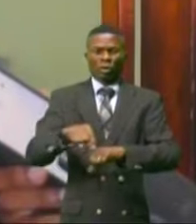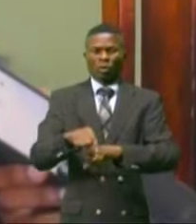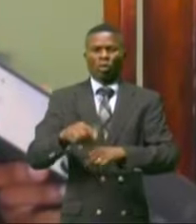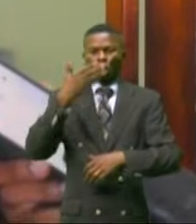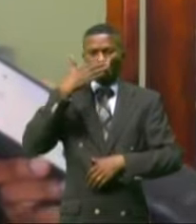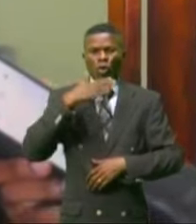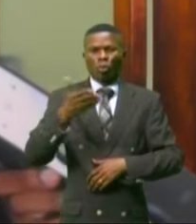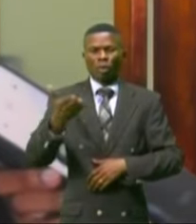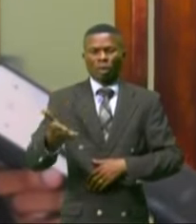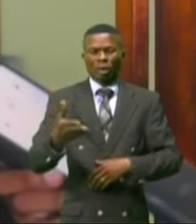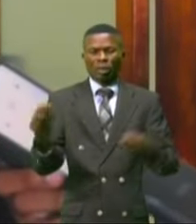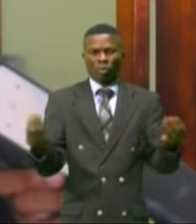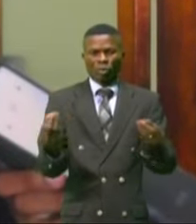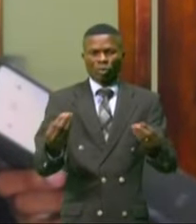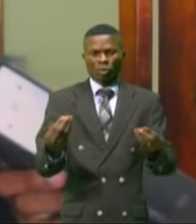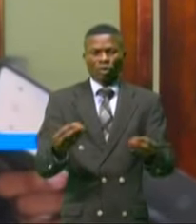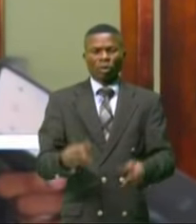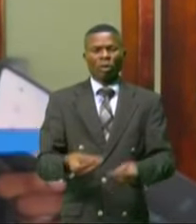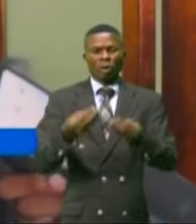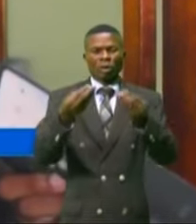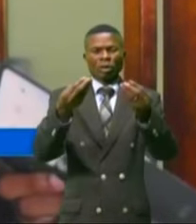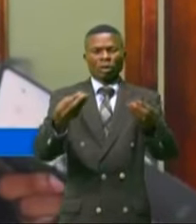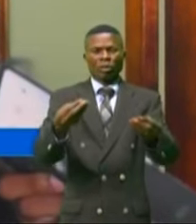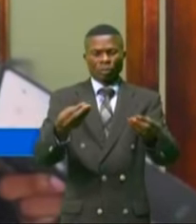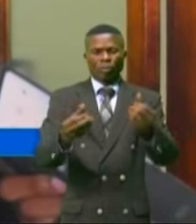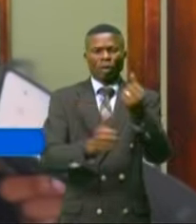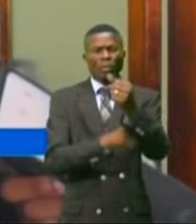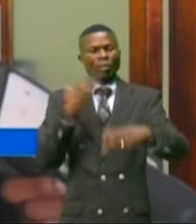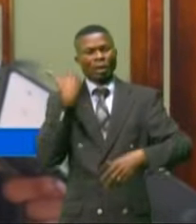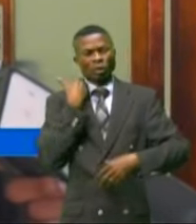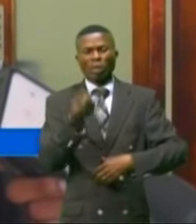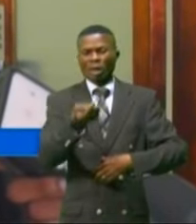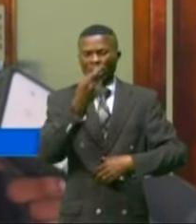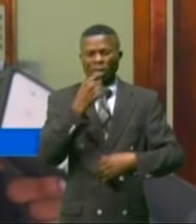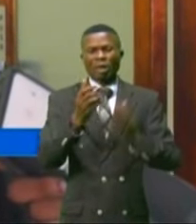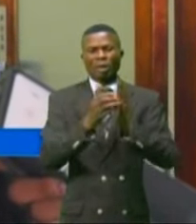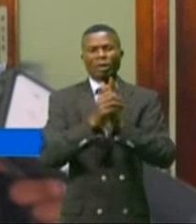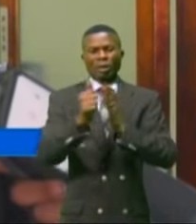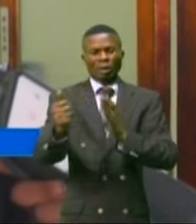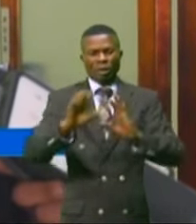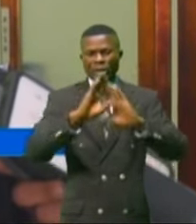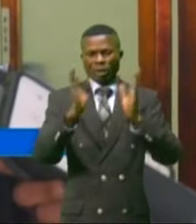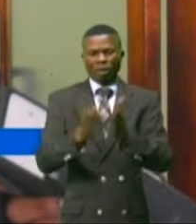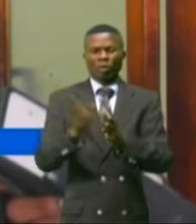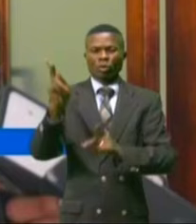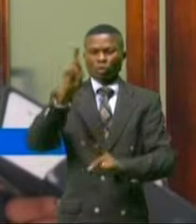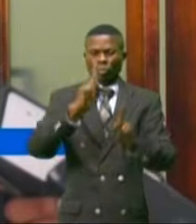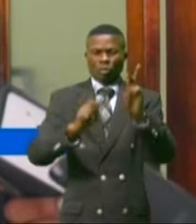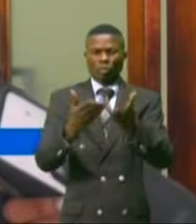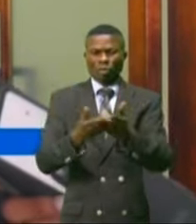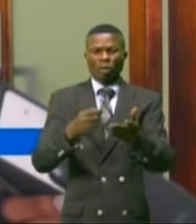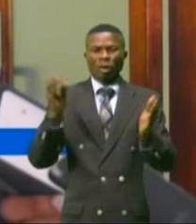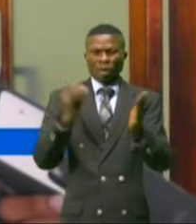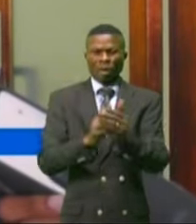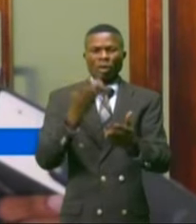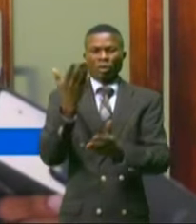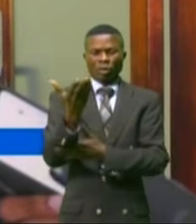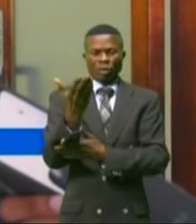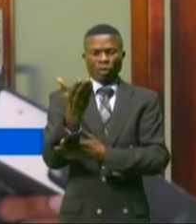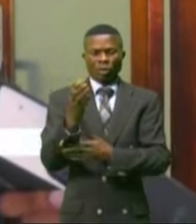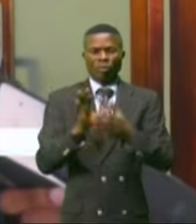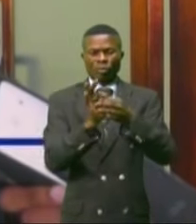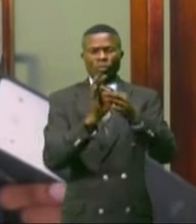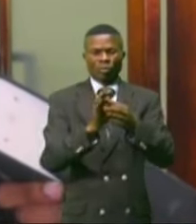soins afin d'offrir des soins de santé de qualité à toute la population. Nous recommandons à la